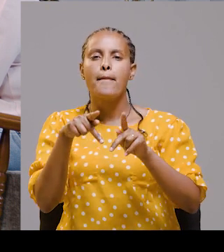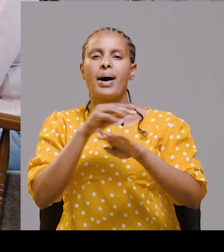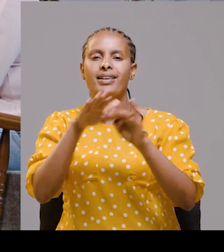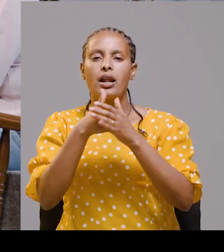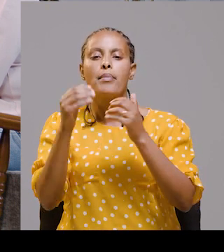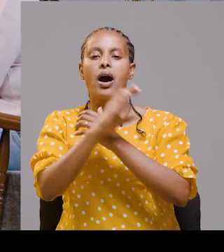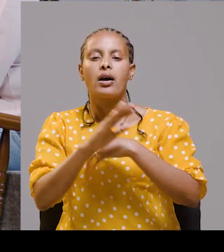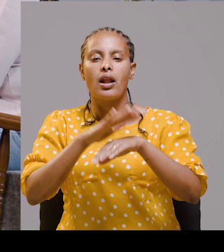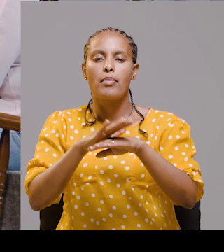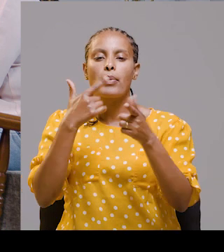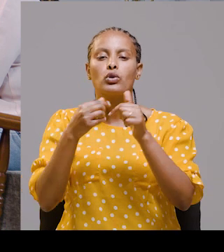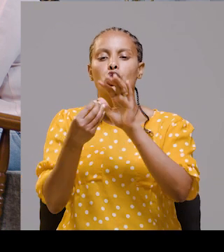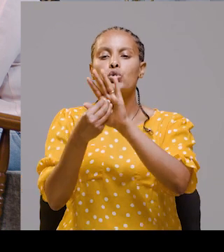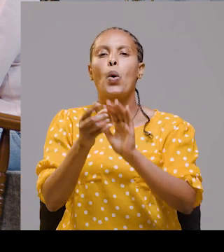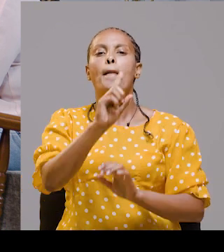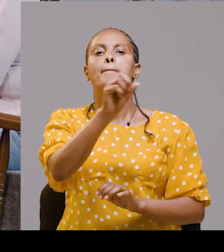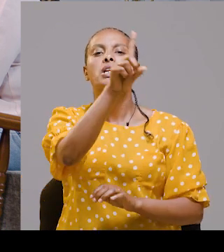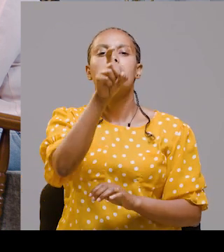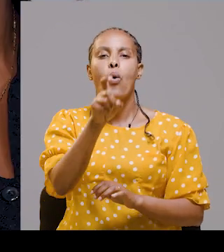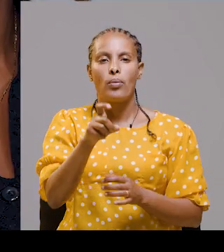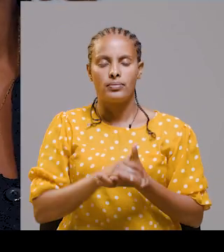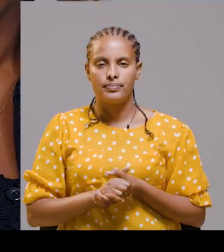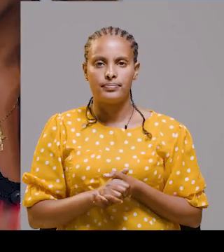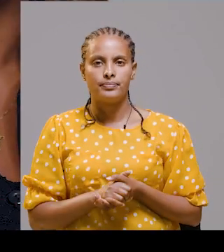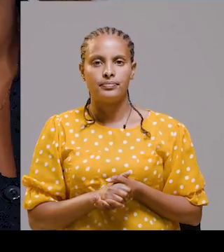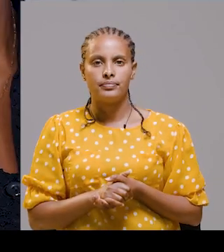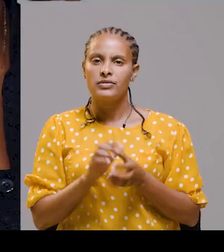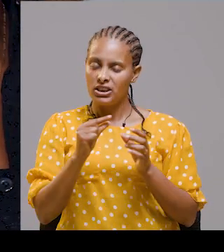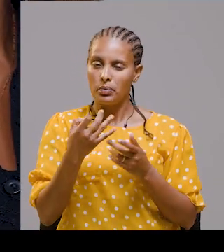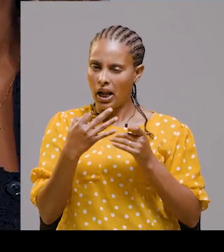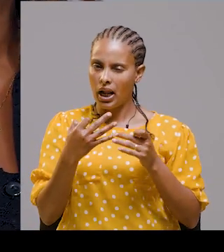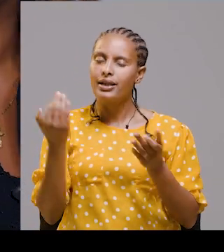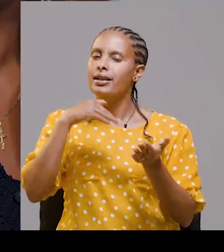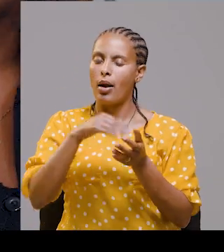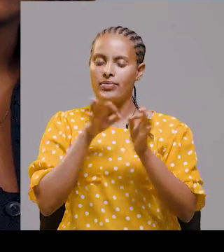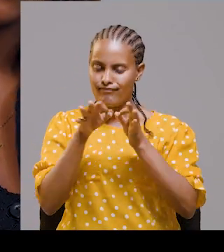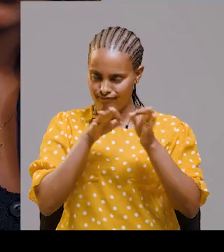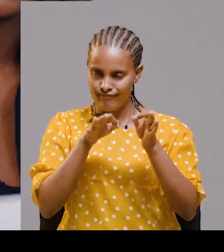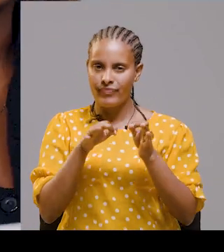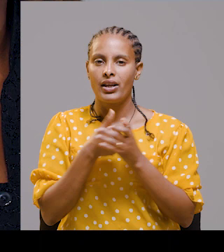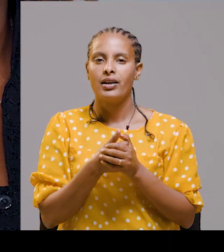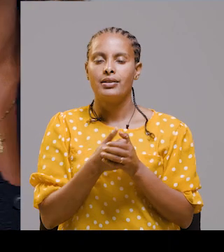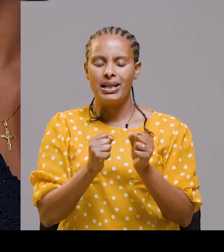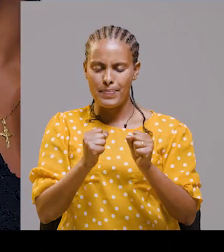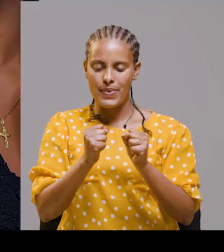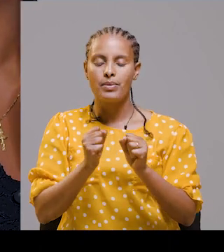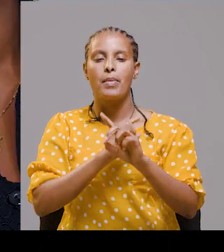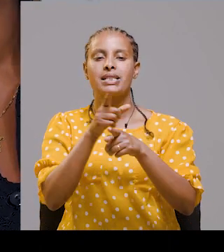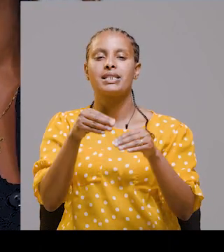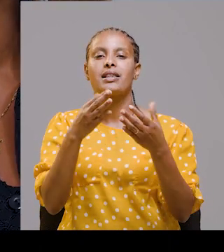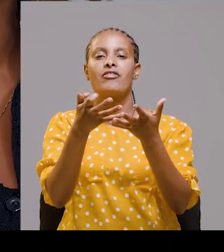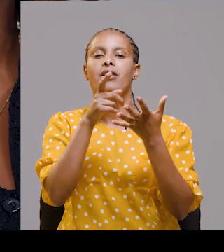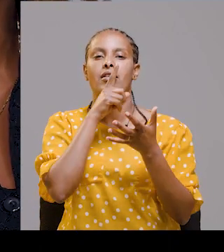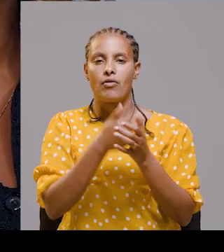ላይ የሚያመጣው ተጽዕኖ ምንድነው ትንሽ ብለህልኛል ያ ትንሽ ማጥኖት የሚሰጠው ነገር ነው